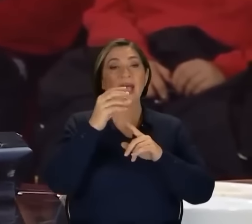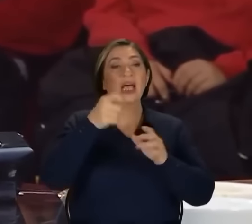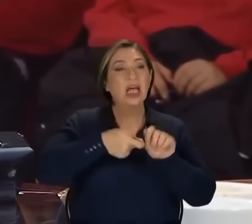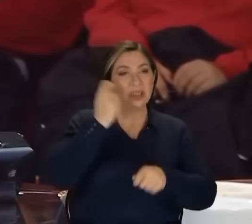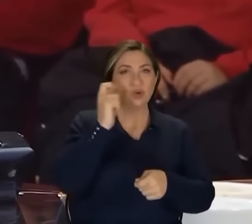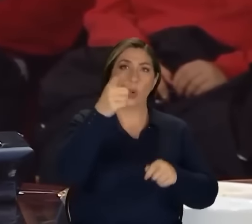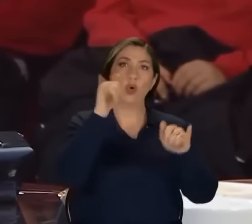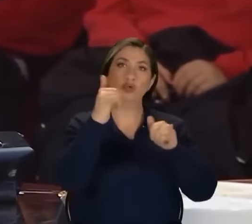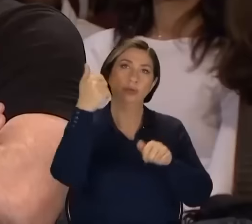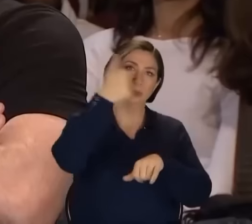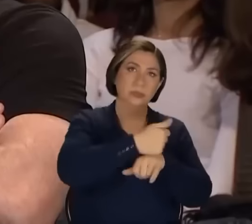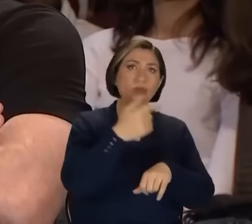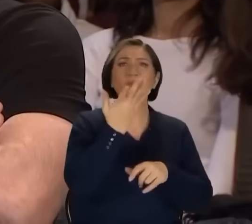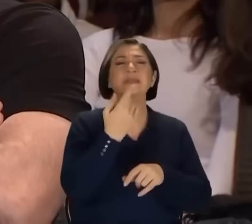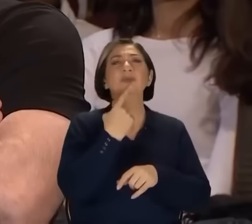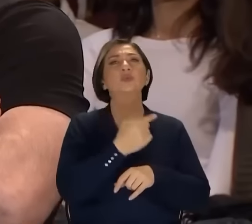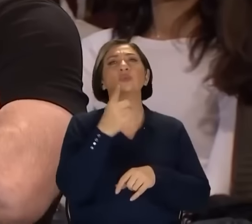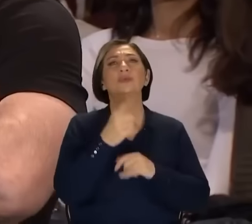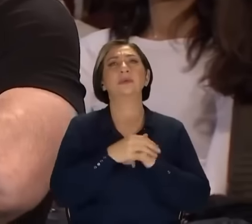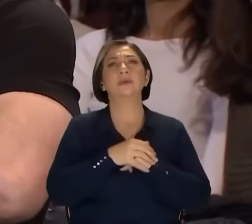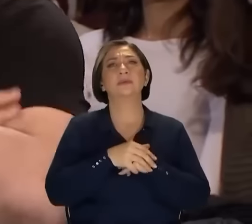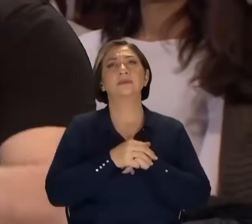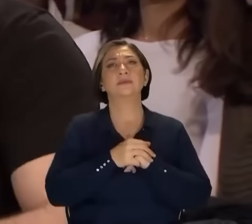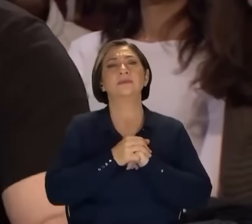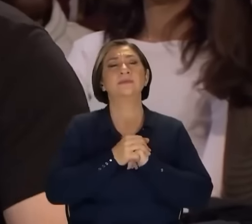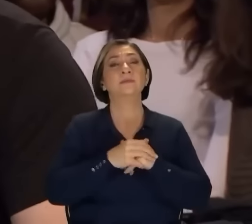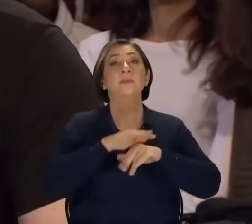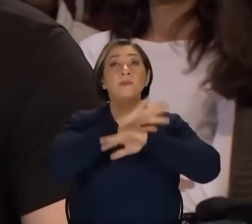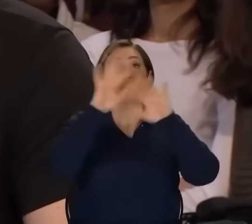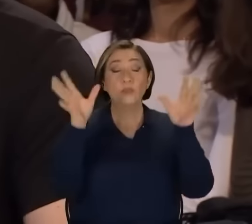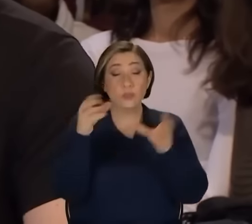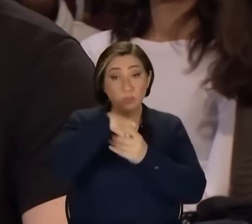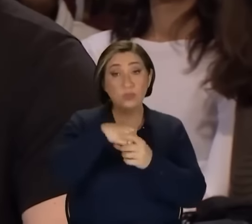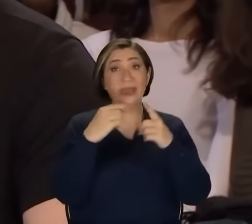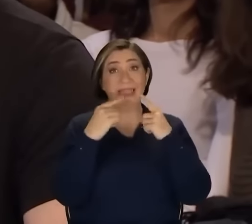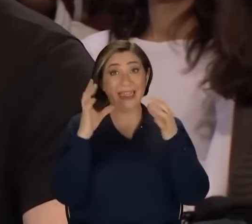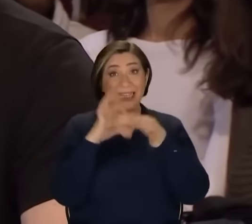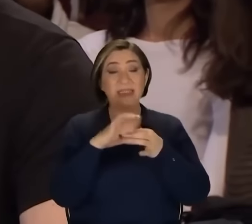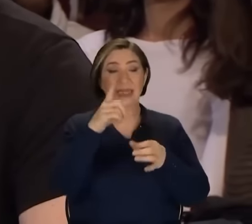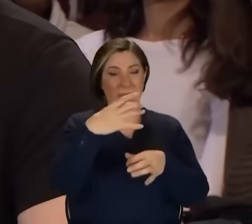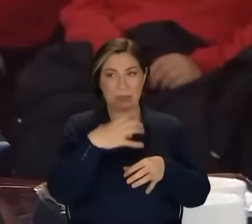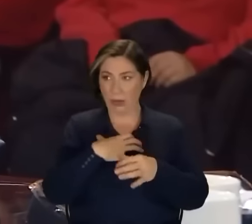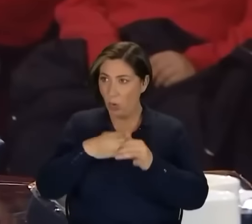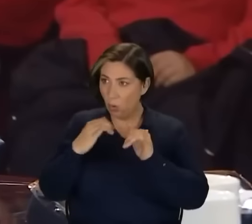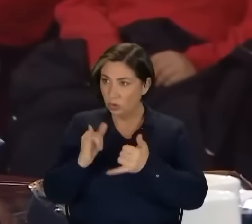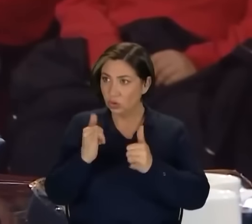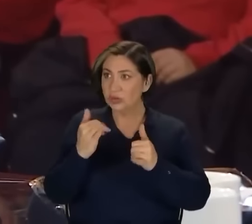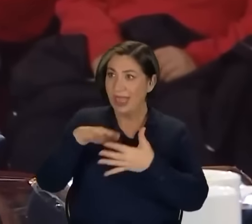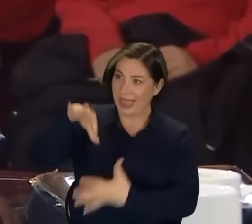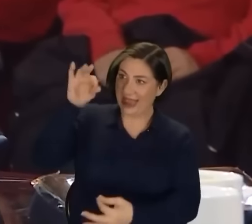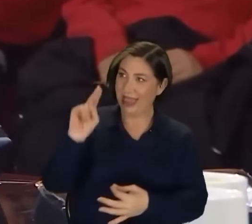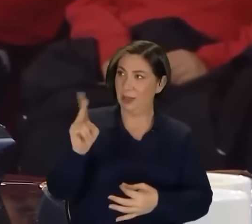oyuncu olarak bulunuyorsun Ne diyorsun o film hakkında ya bütünüyle ilgili Eee sen kendi oyunculuğuna ilgili ne